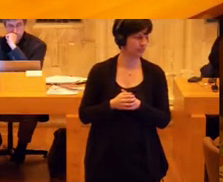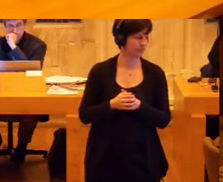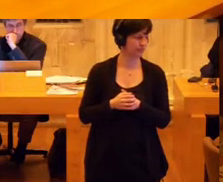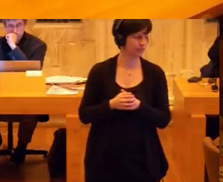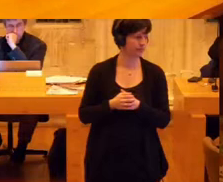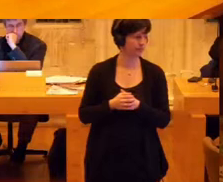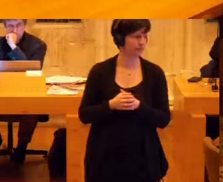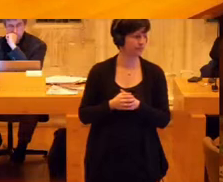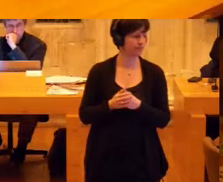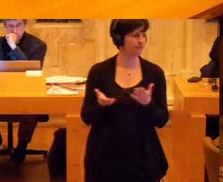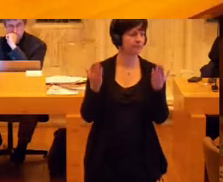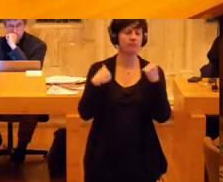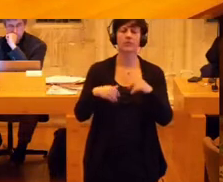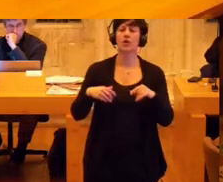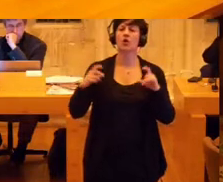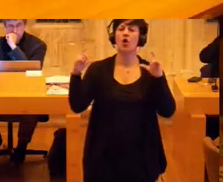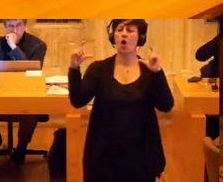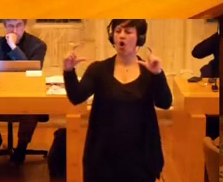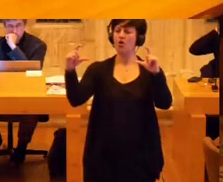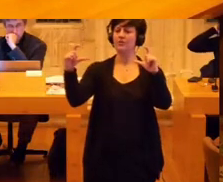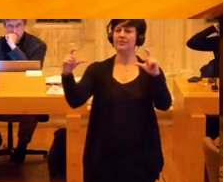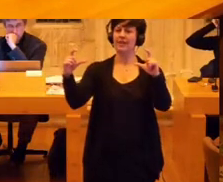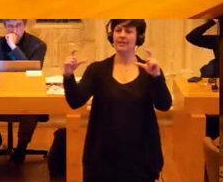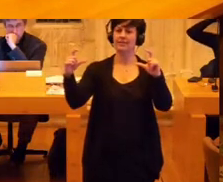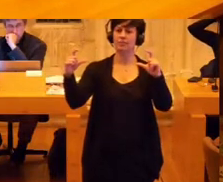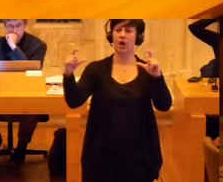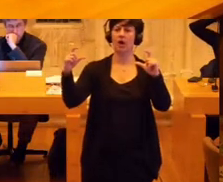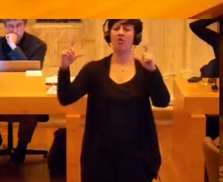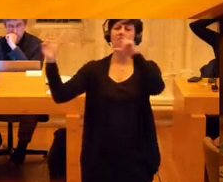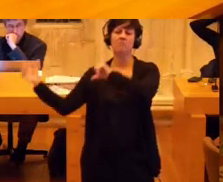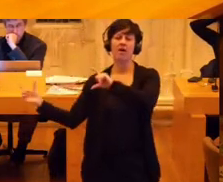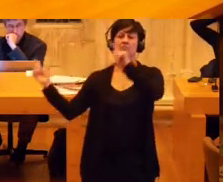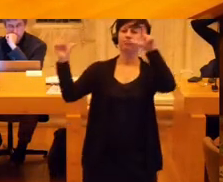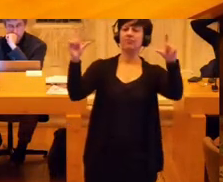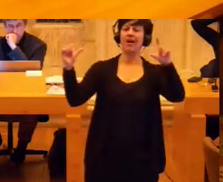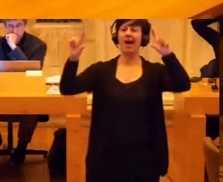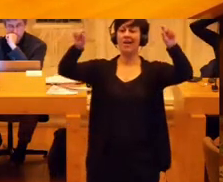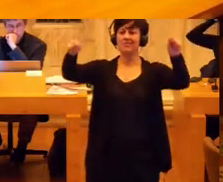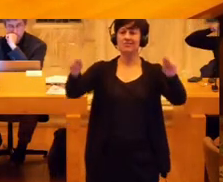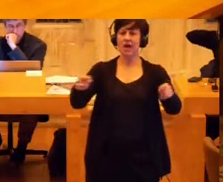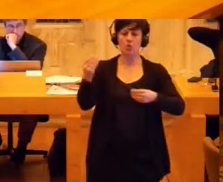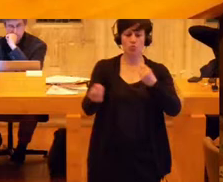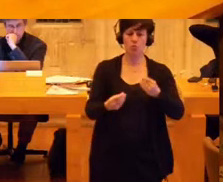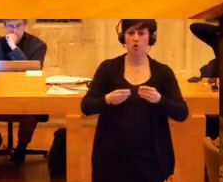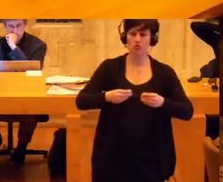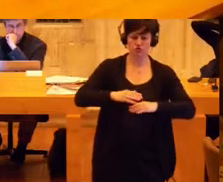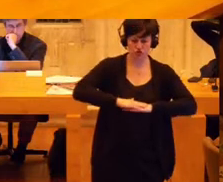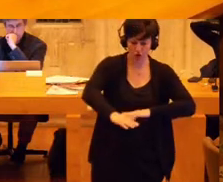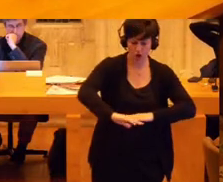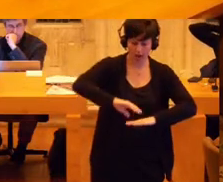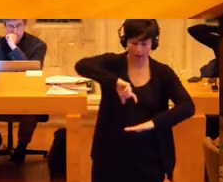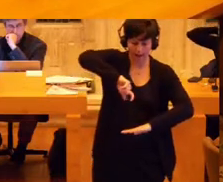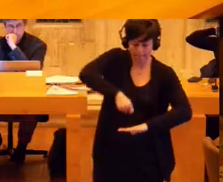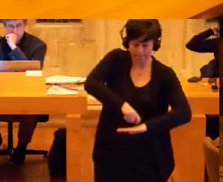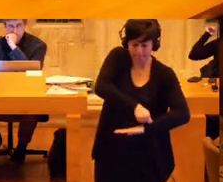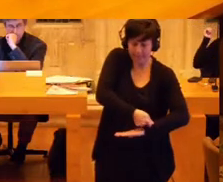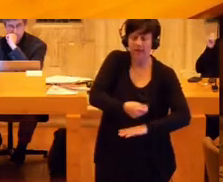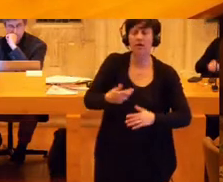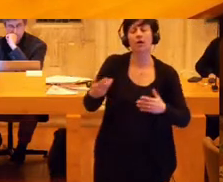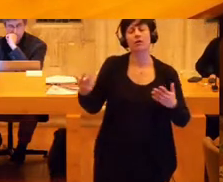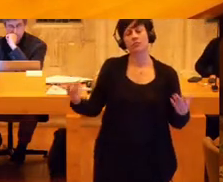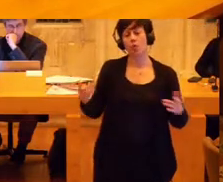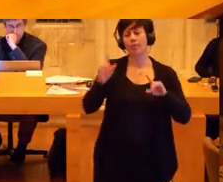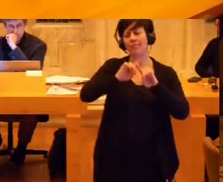Sur les enseignes installées ou scellées au sol, donc, il y a une distinction selon les superficies. Je ne vais pas rentrer dans le